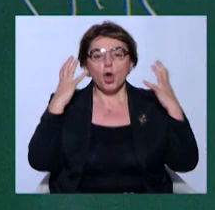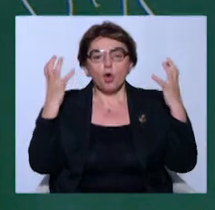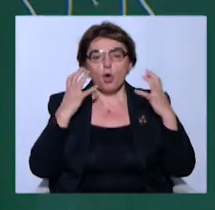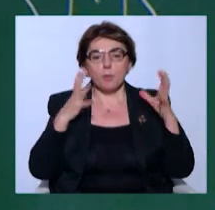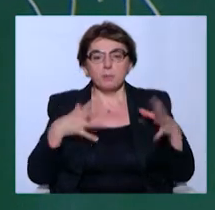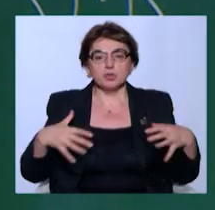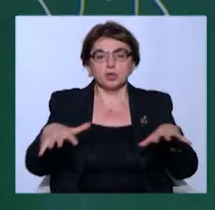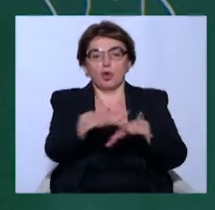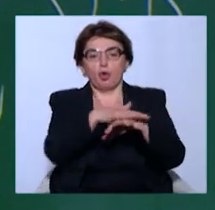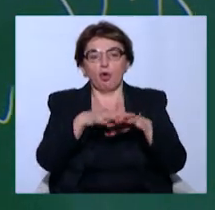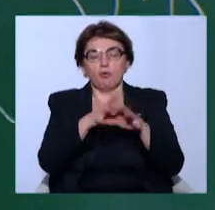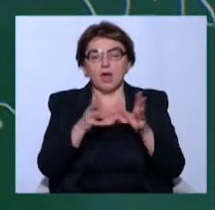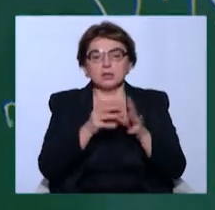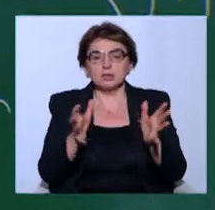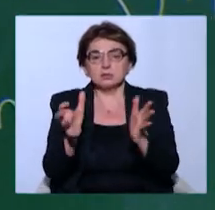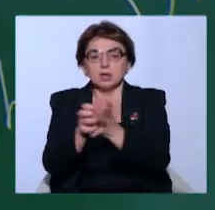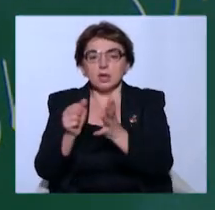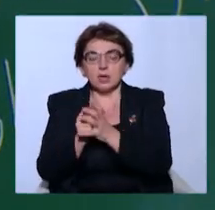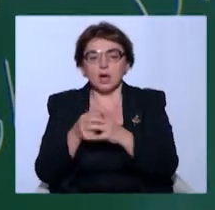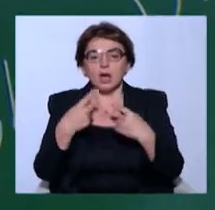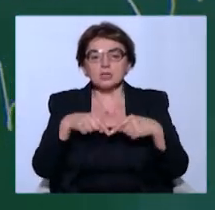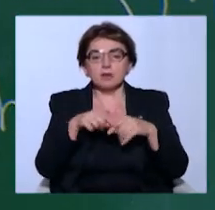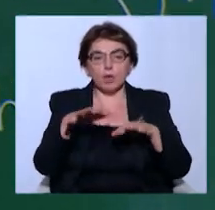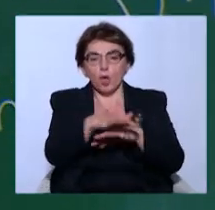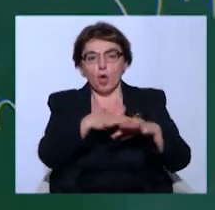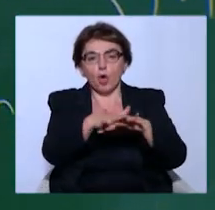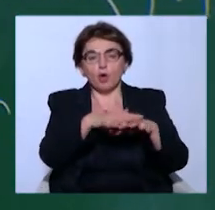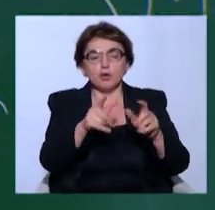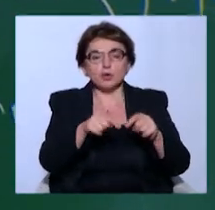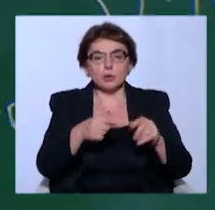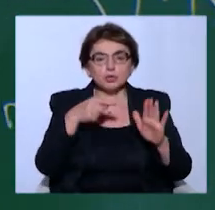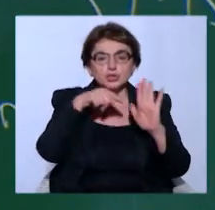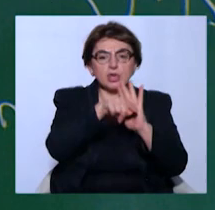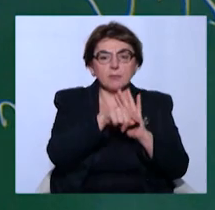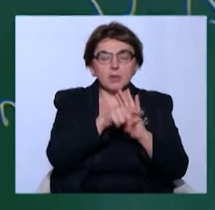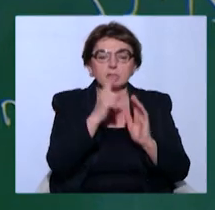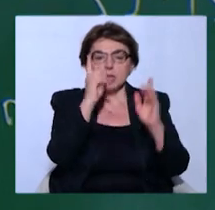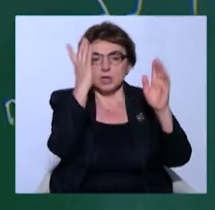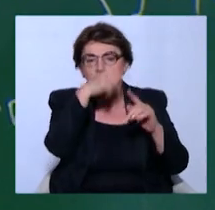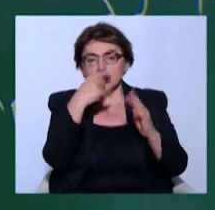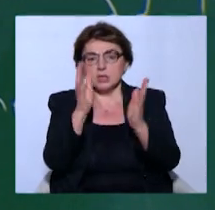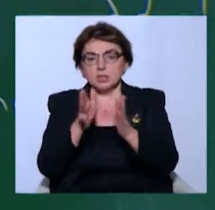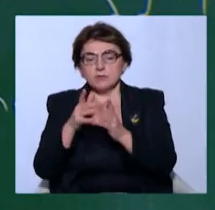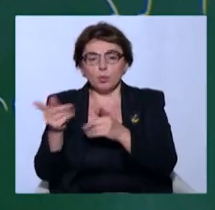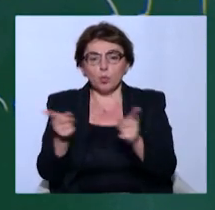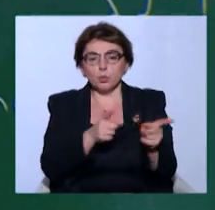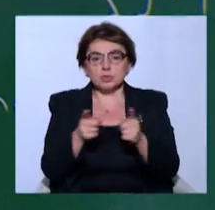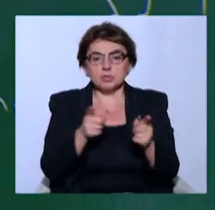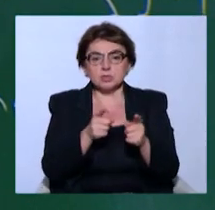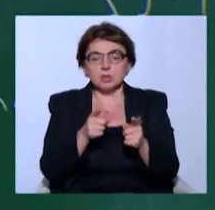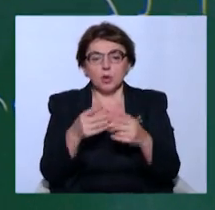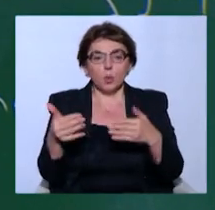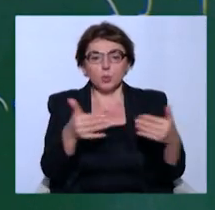ეს მათ საშუალებას აძლევს გამრავლდნენ დატოვონ შთამომავლობა, გადარჩნენ და